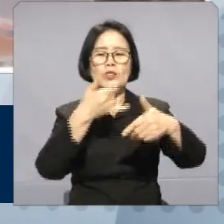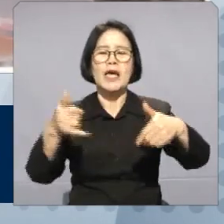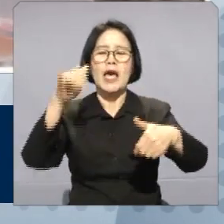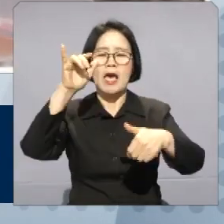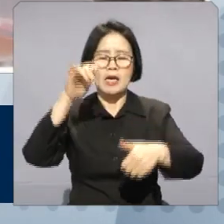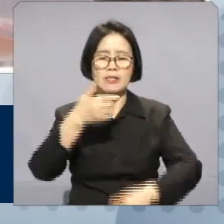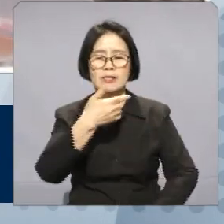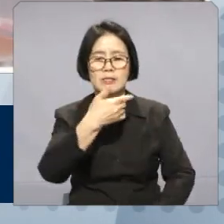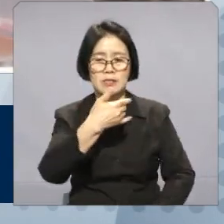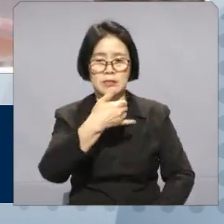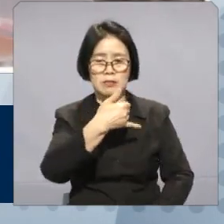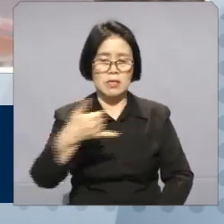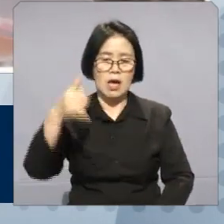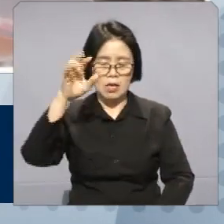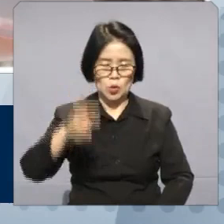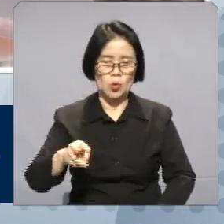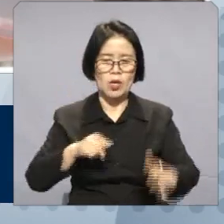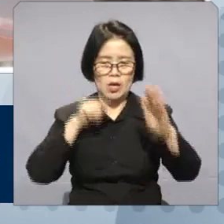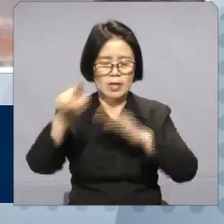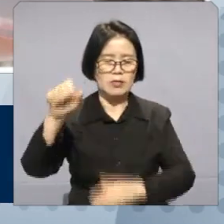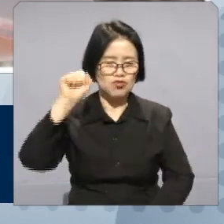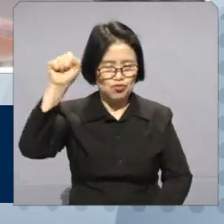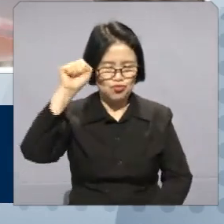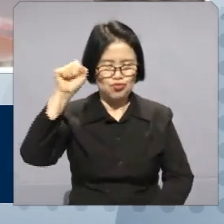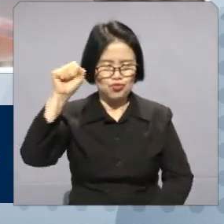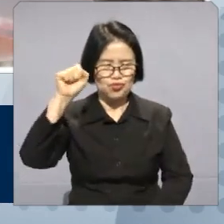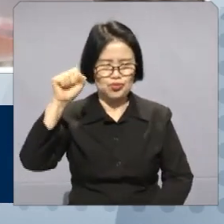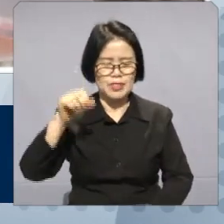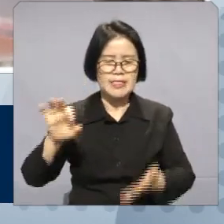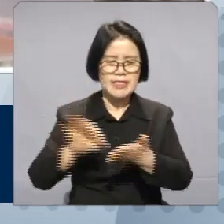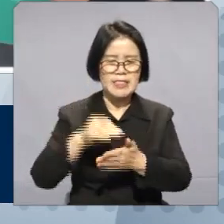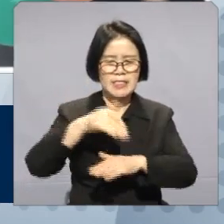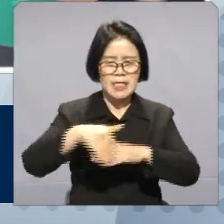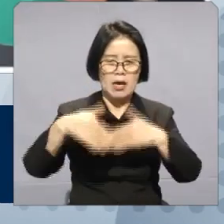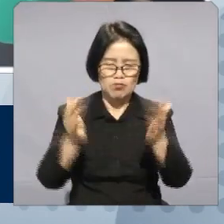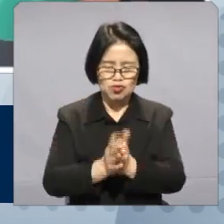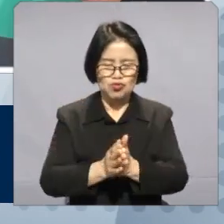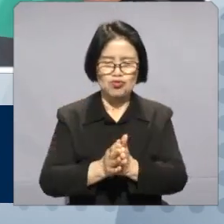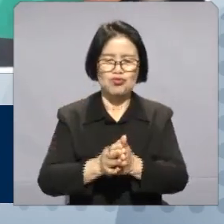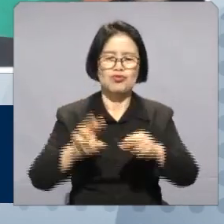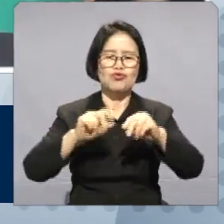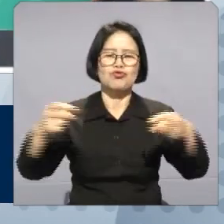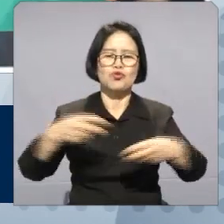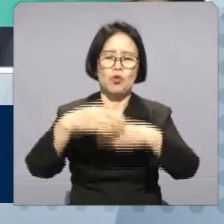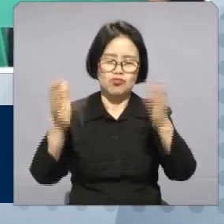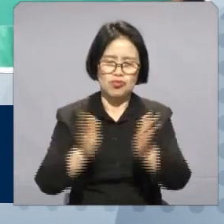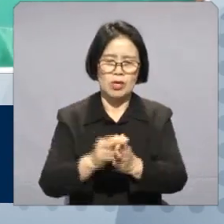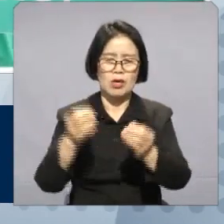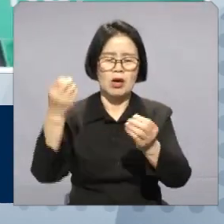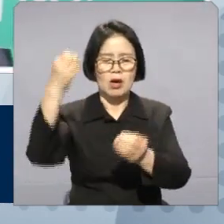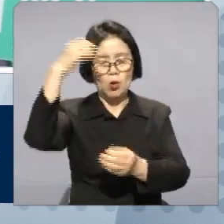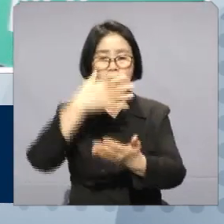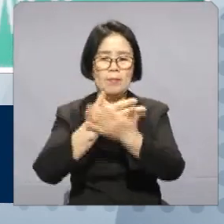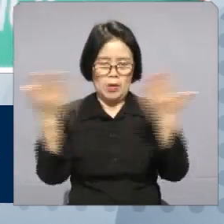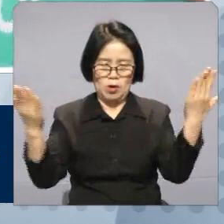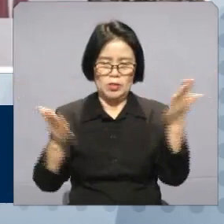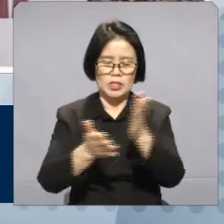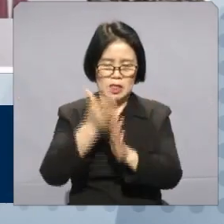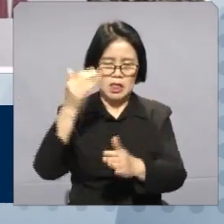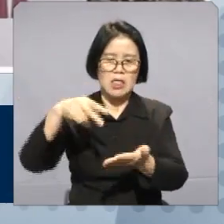시민들이 가게 될 것 같은데요 끊임없이 기재부에게 국토부에게 우리 광명시와 광명 시민들의